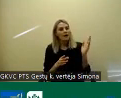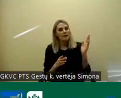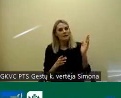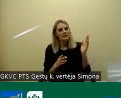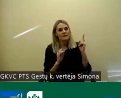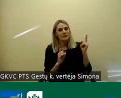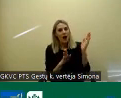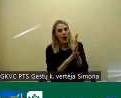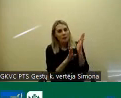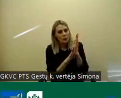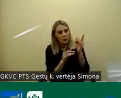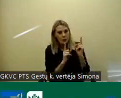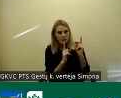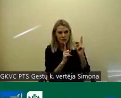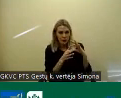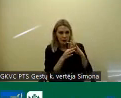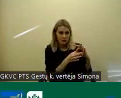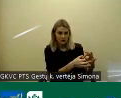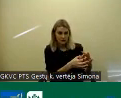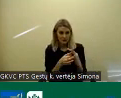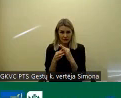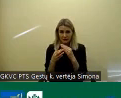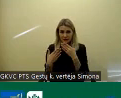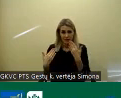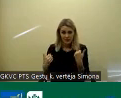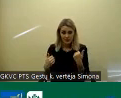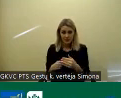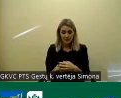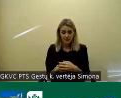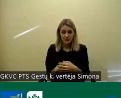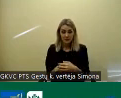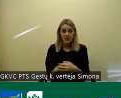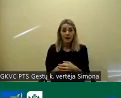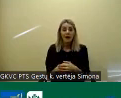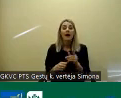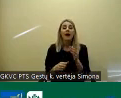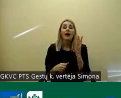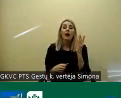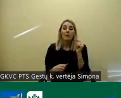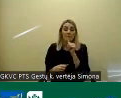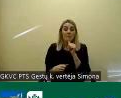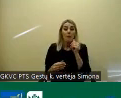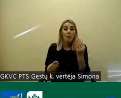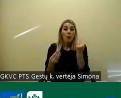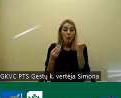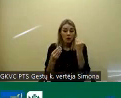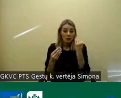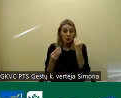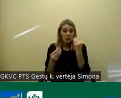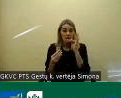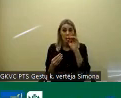tinkamai susietos. Taigi, kai renka mokymosi turinį, tai